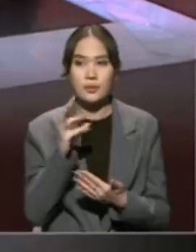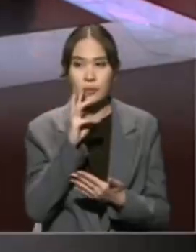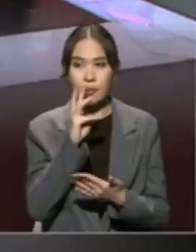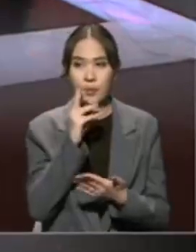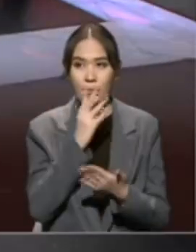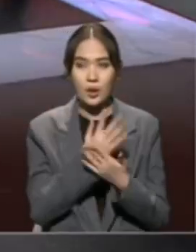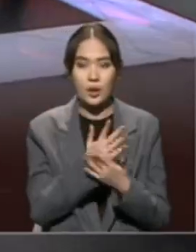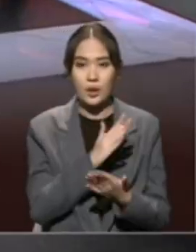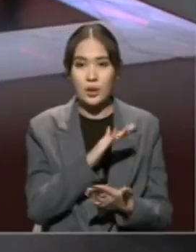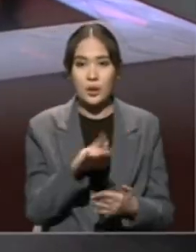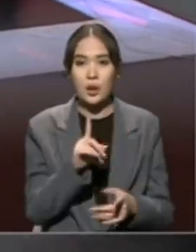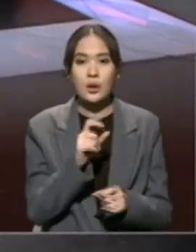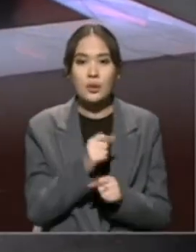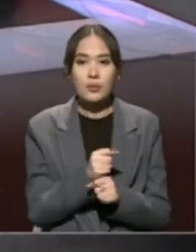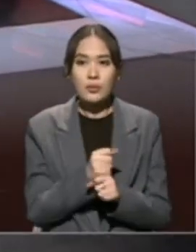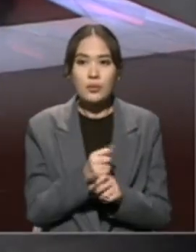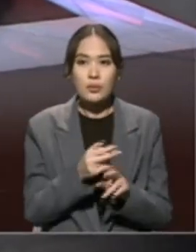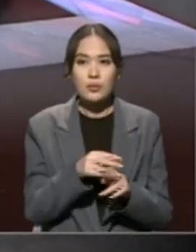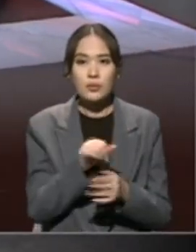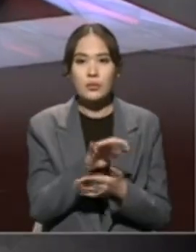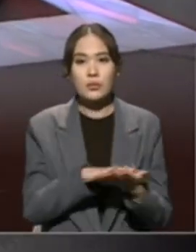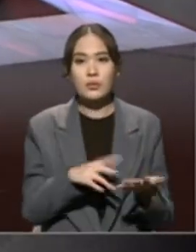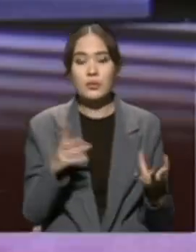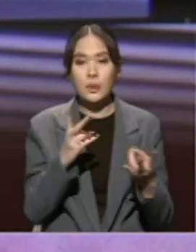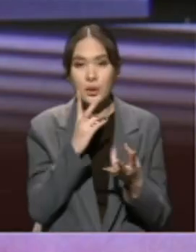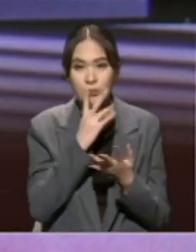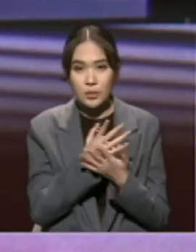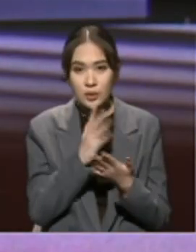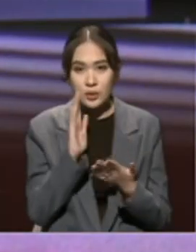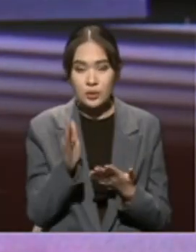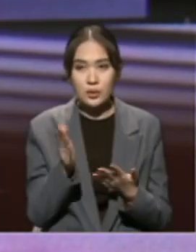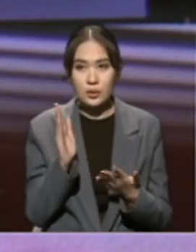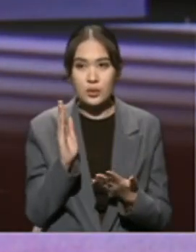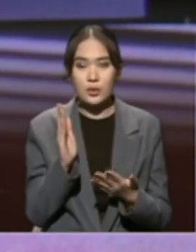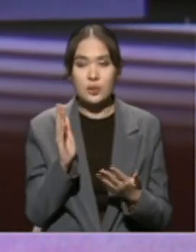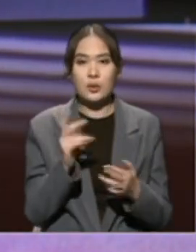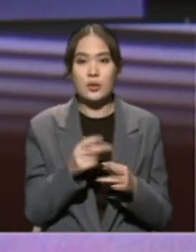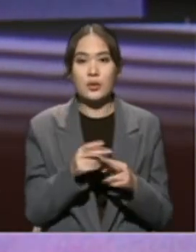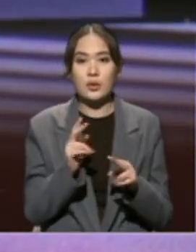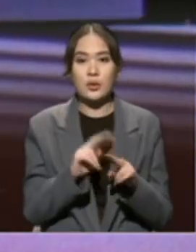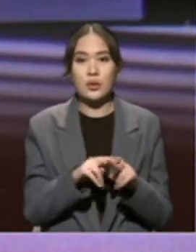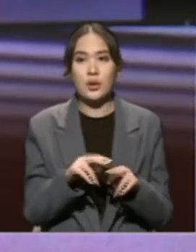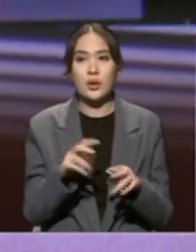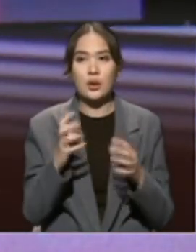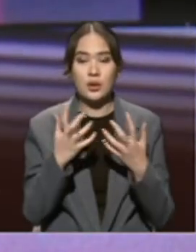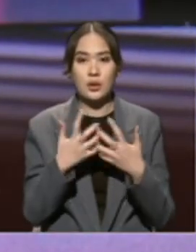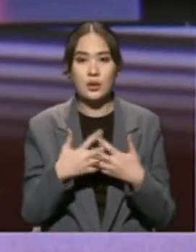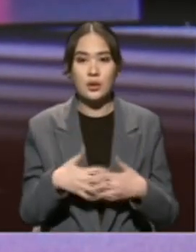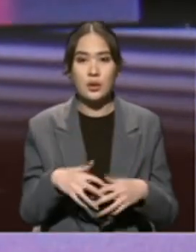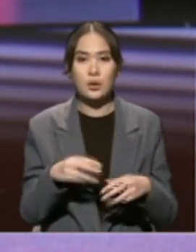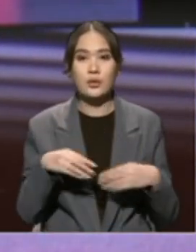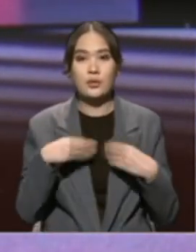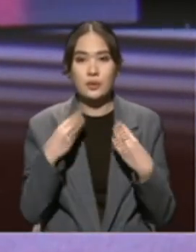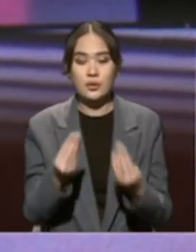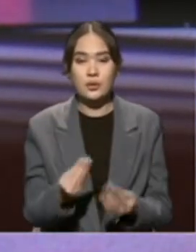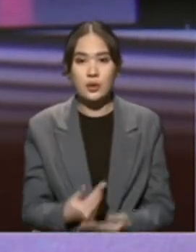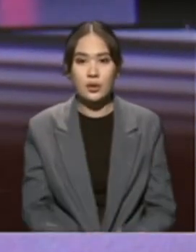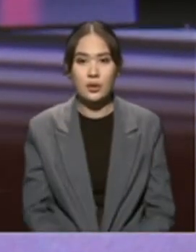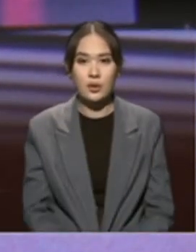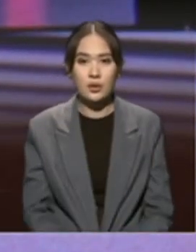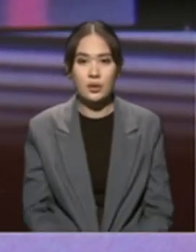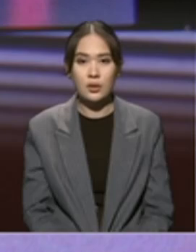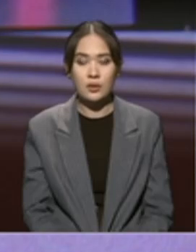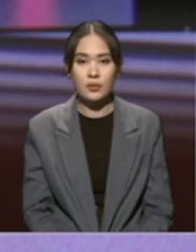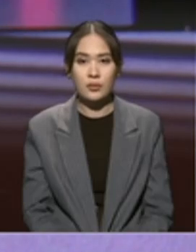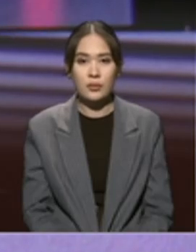көрсетпей отыратын болсам, а кейін көрсету керек болады. Себебі әр тиынға есеп береміз. Иә. Осы